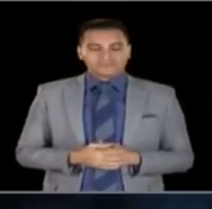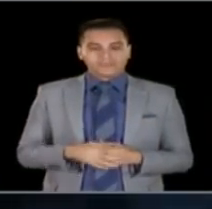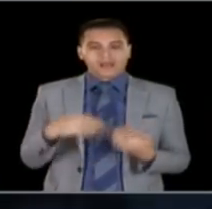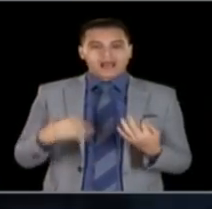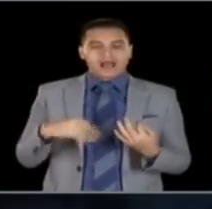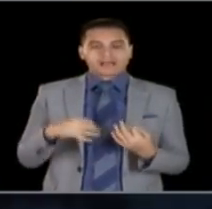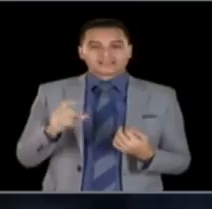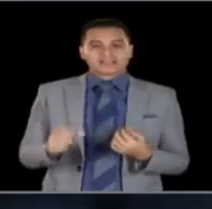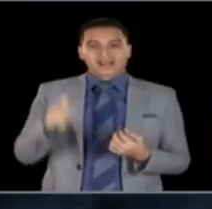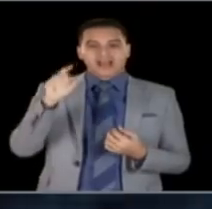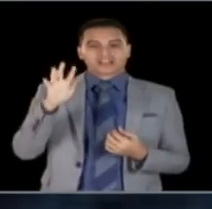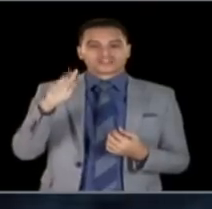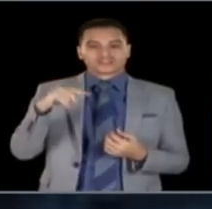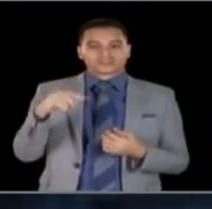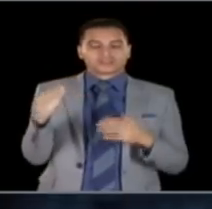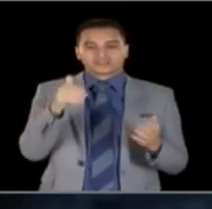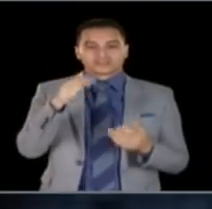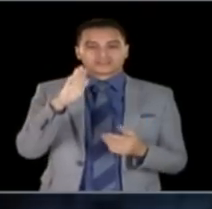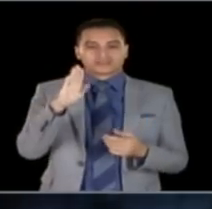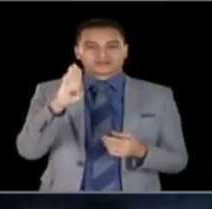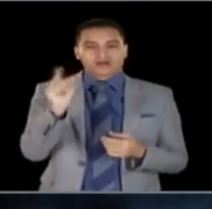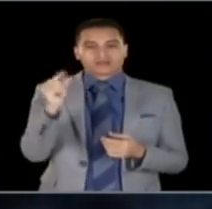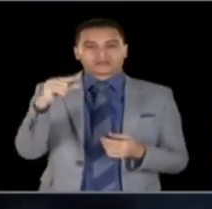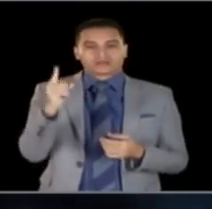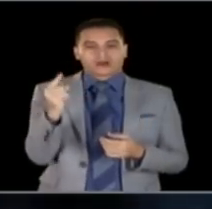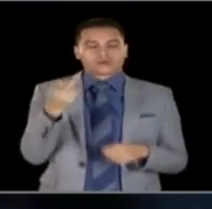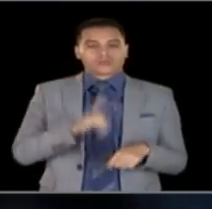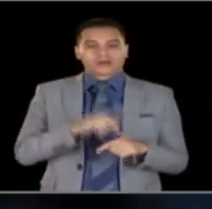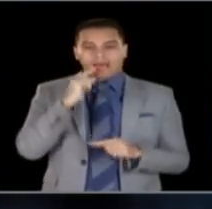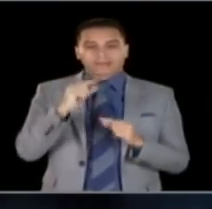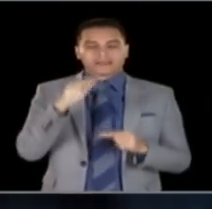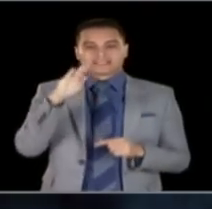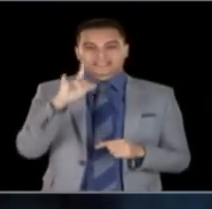ألحان ناشد اسكندر، كلمات سليم سلامة.